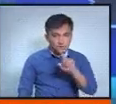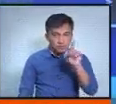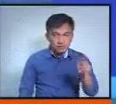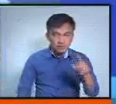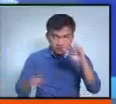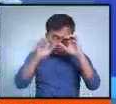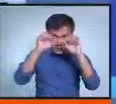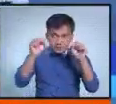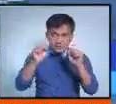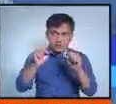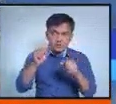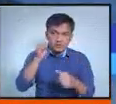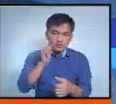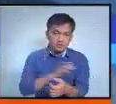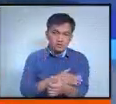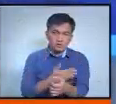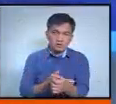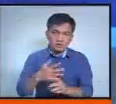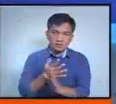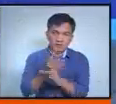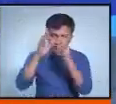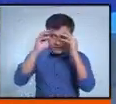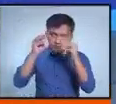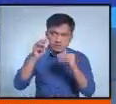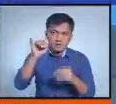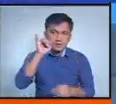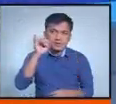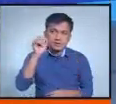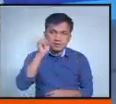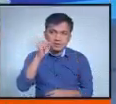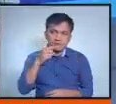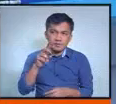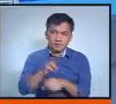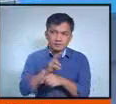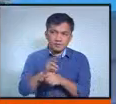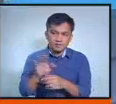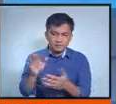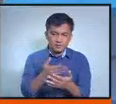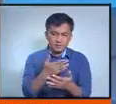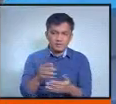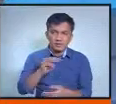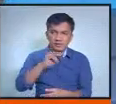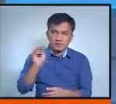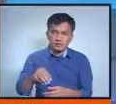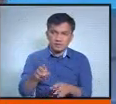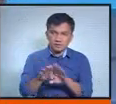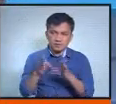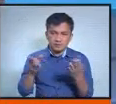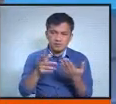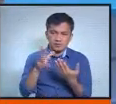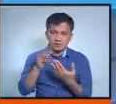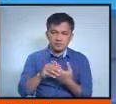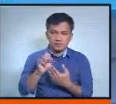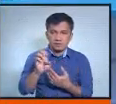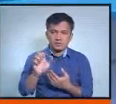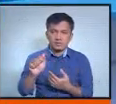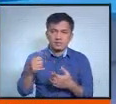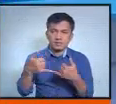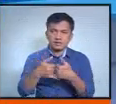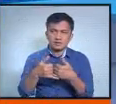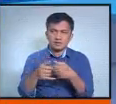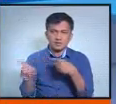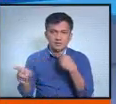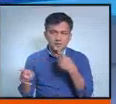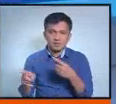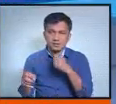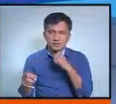Kinwestiyon naman ni presidential daughter at Davao City Mayor Inday Sara ang paggamit ng kantang Manila sa opening ceremony ng SEA Games. Anya,